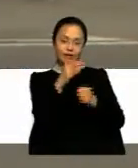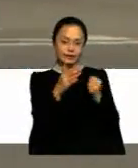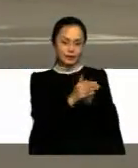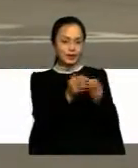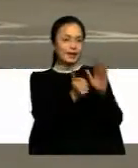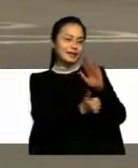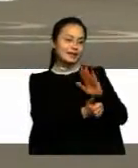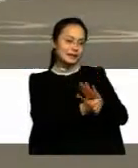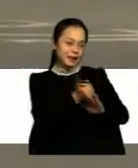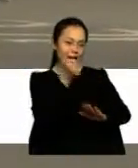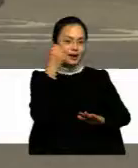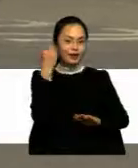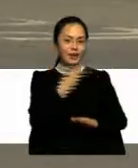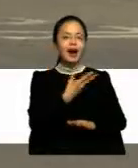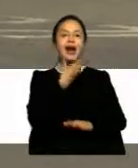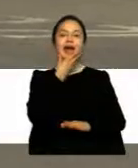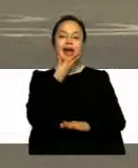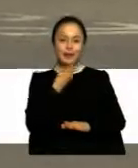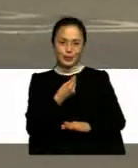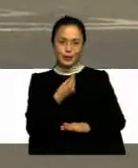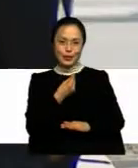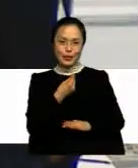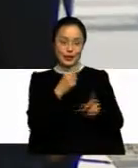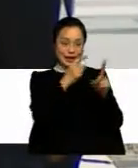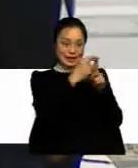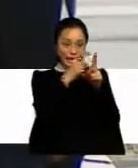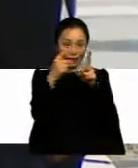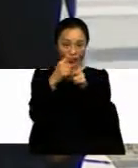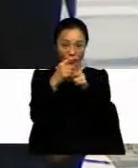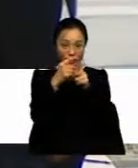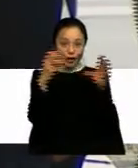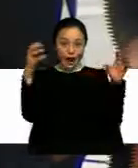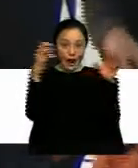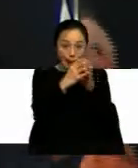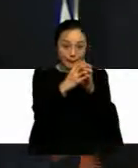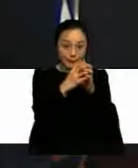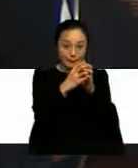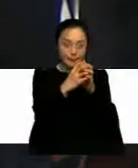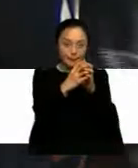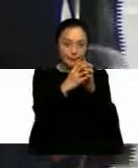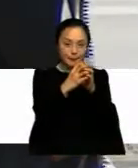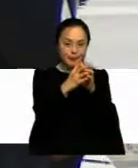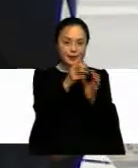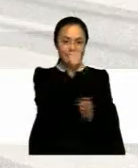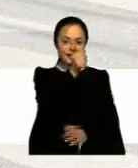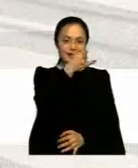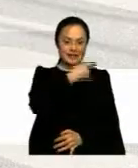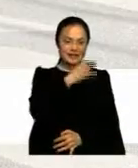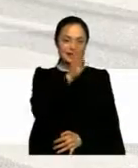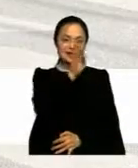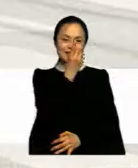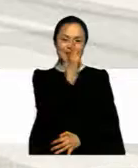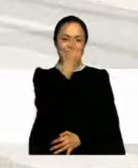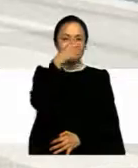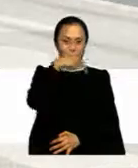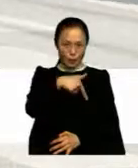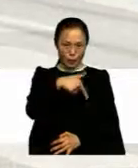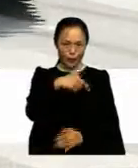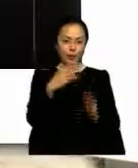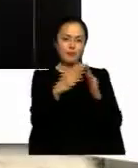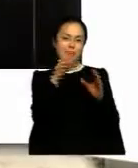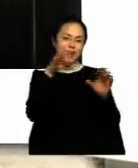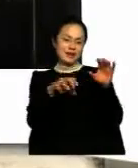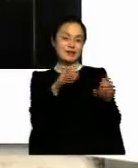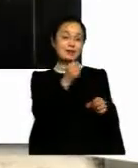희망, 행복이라고 하는 두 개의 용어를 합성어시켜서 공동체 마을을 만들기 위한 시책이